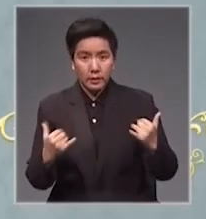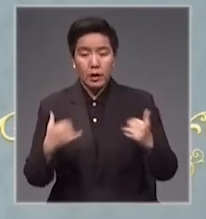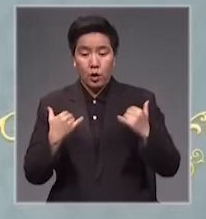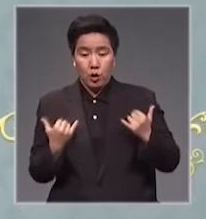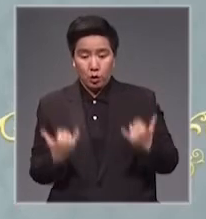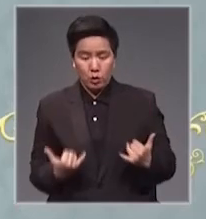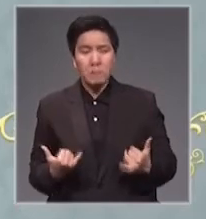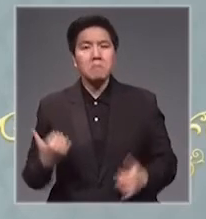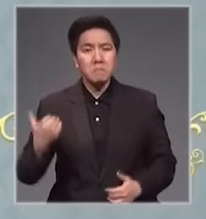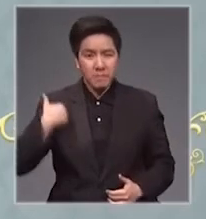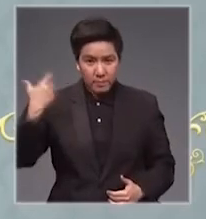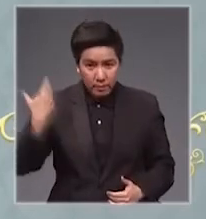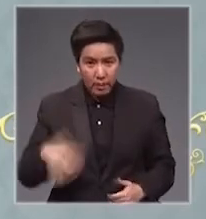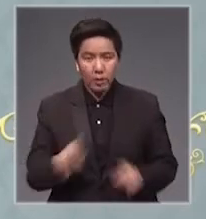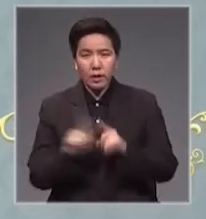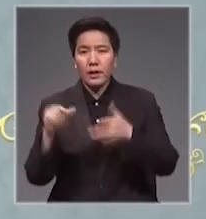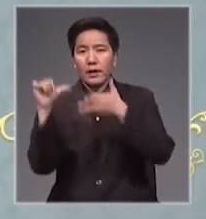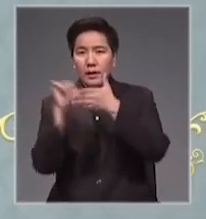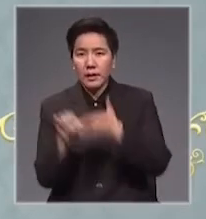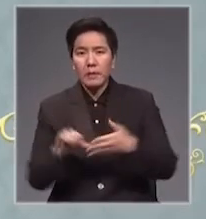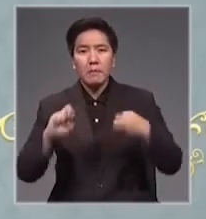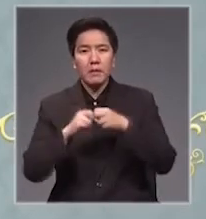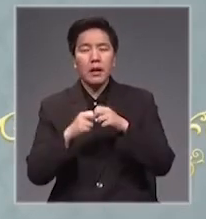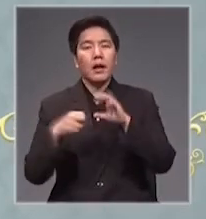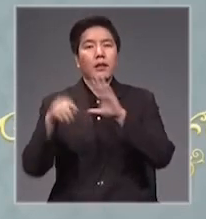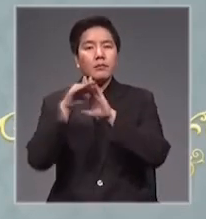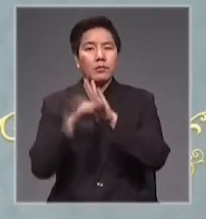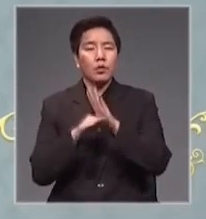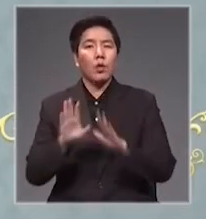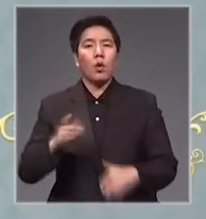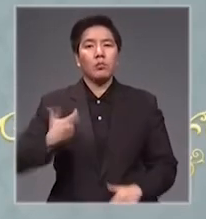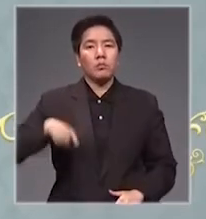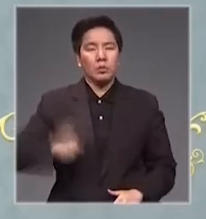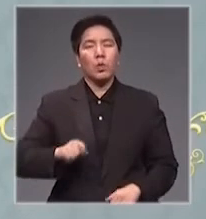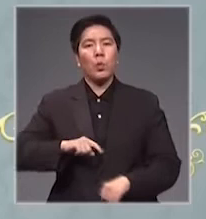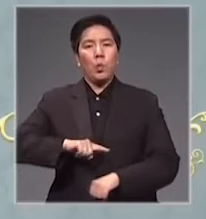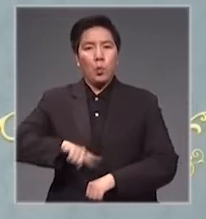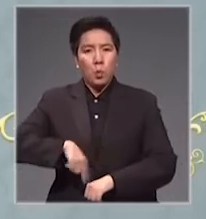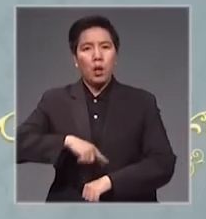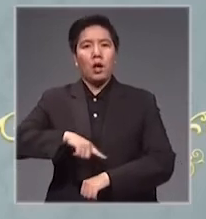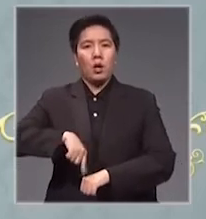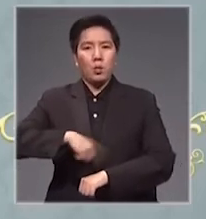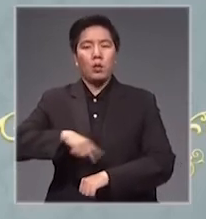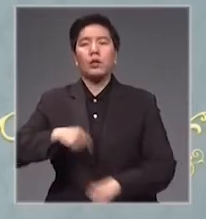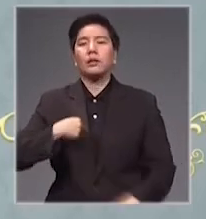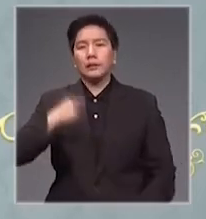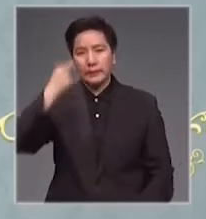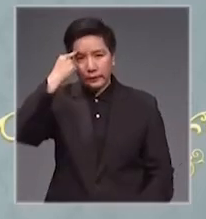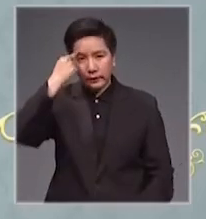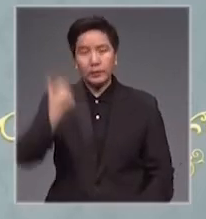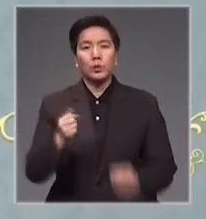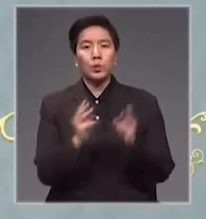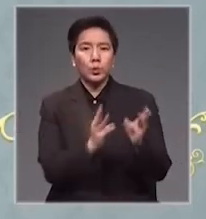จะมีอยู่บ้างแล้วนะครับแต่การแก้ไขปัญหาโดยกระบวนการยุติธรรมนั้นมักต้องใช้เวลานานดังนั้นผมเห็นว่าเราต้องสร้างกลไกอื่นเข้